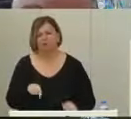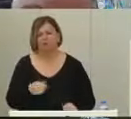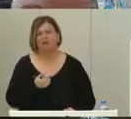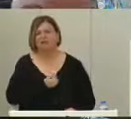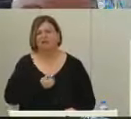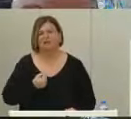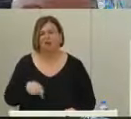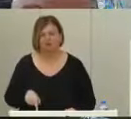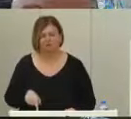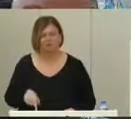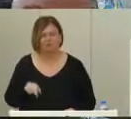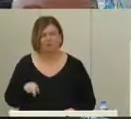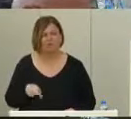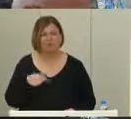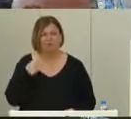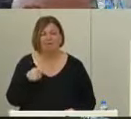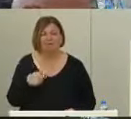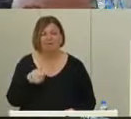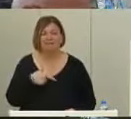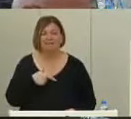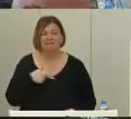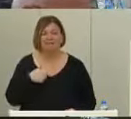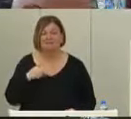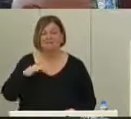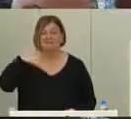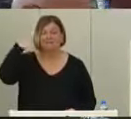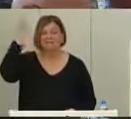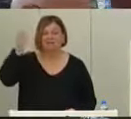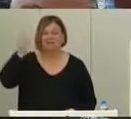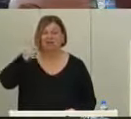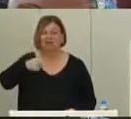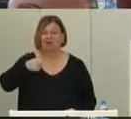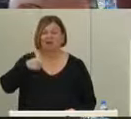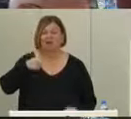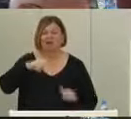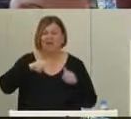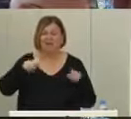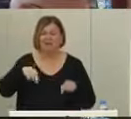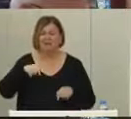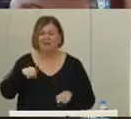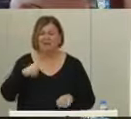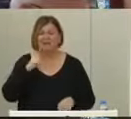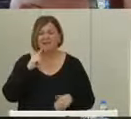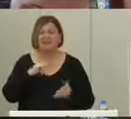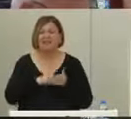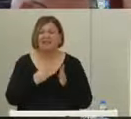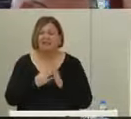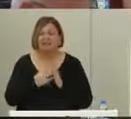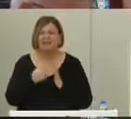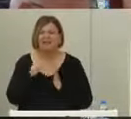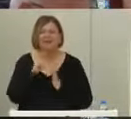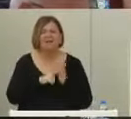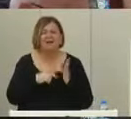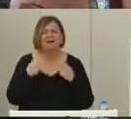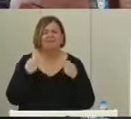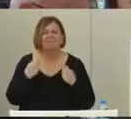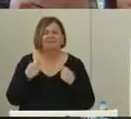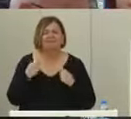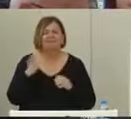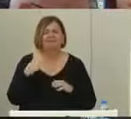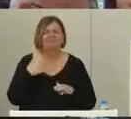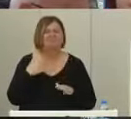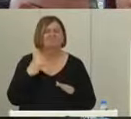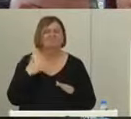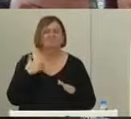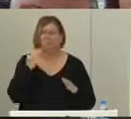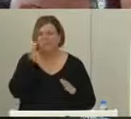tasarruf ediyoruz. Dolayısıyla İzmir ilinin sınırları dışında bir gayrimenkule hakim olmak, idare etmek veya başka tasarrufları idare